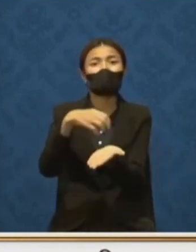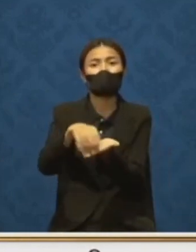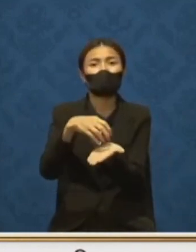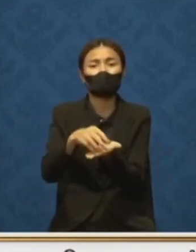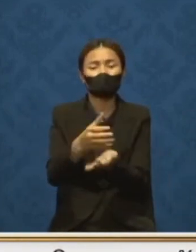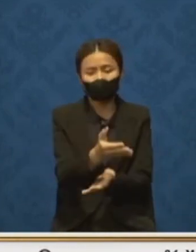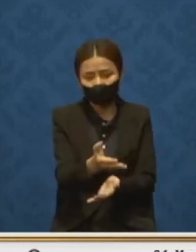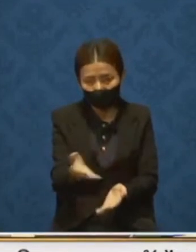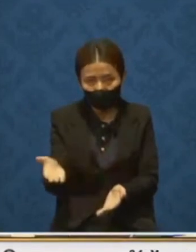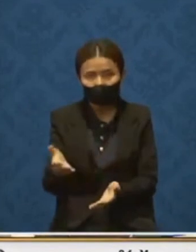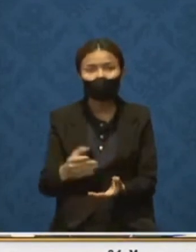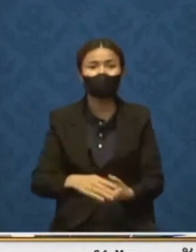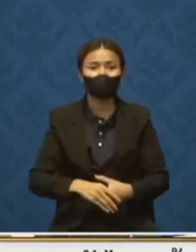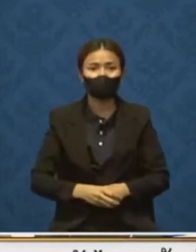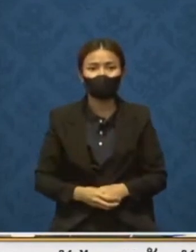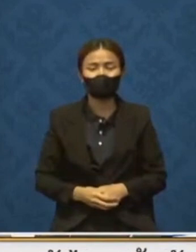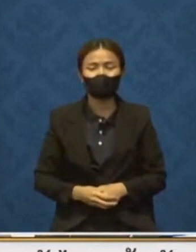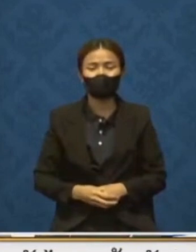ครับขอบคุณครับ